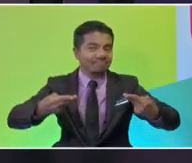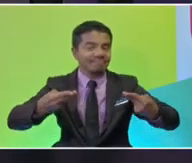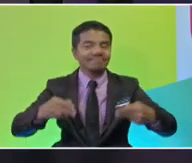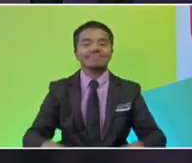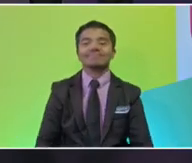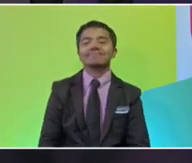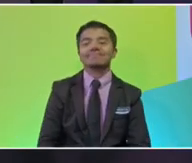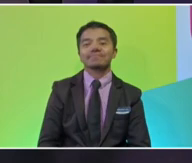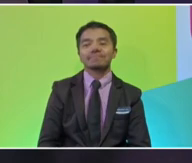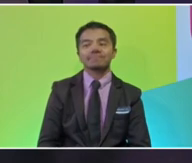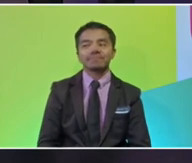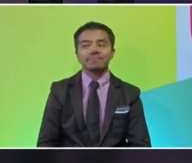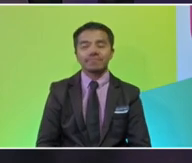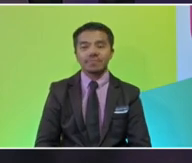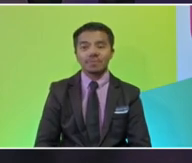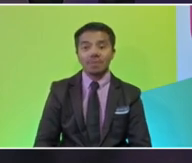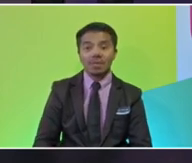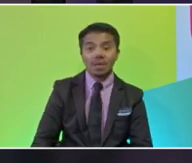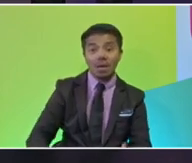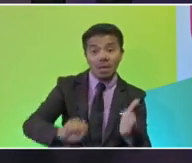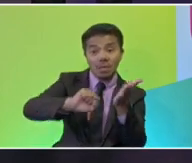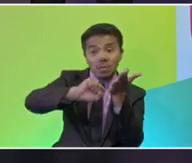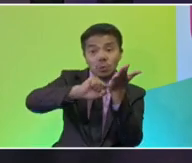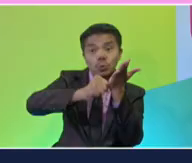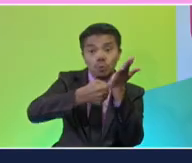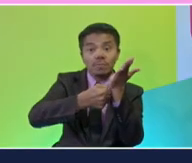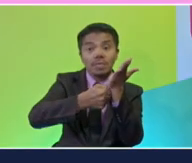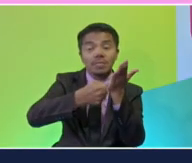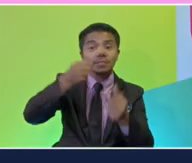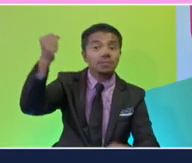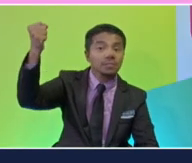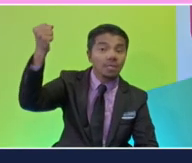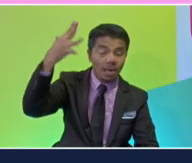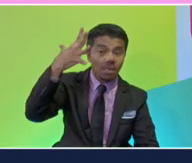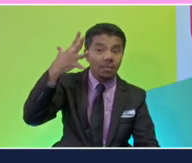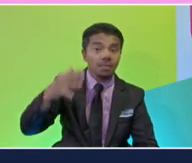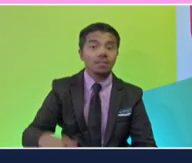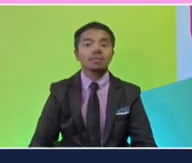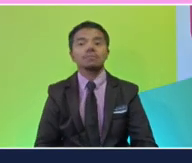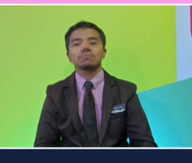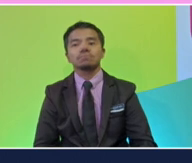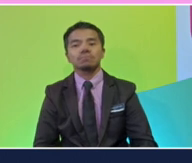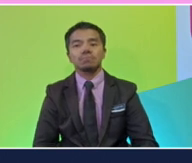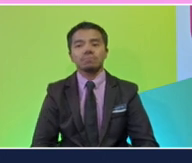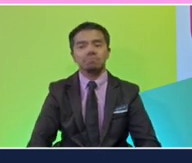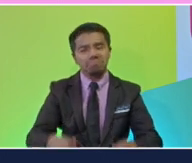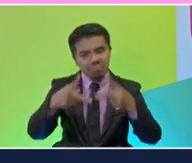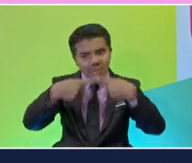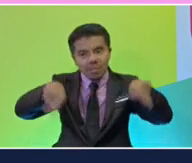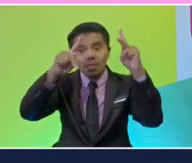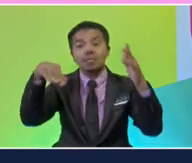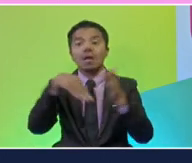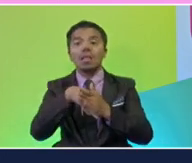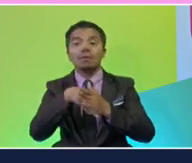yang sumber cahaya cahaya merupakan keperluan penting dalam kehidupan kita cahaya diperoleh